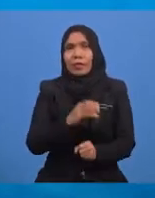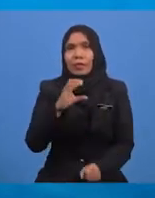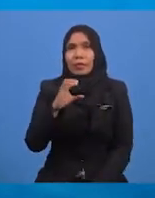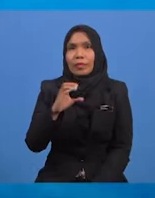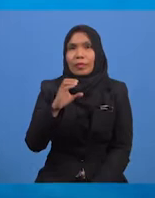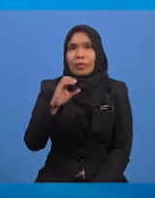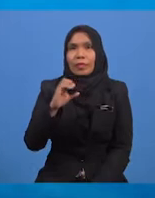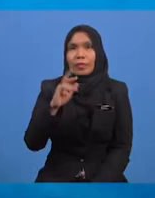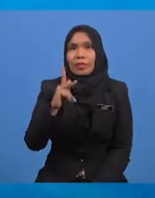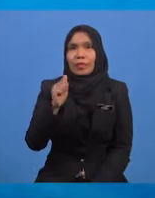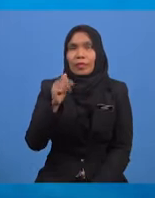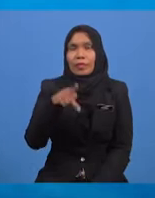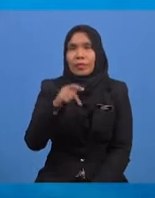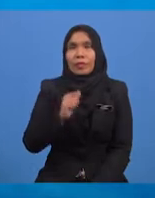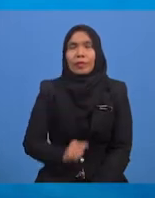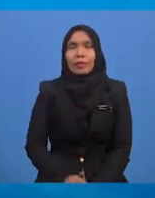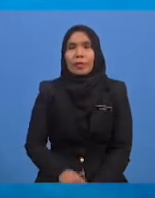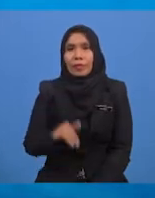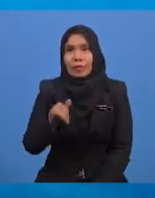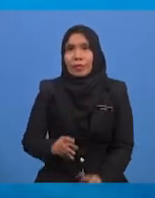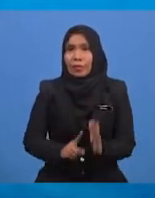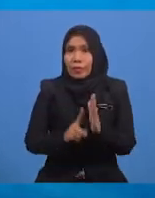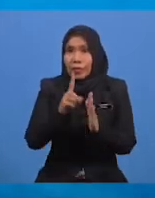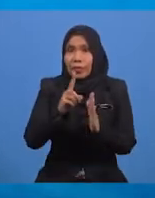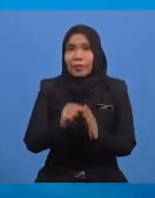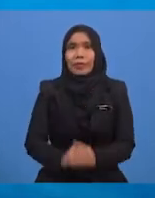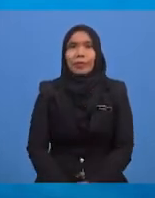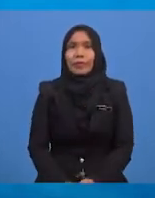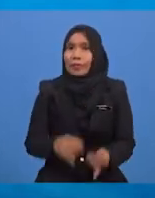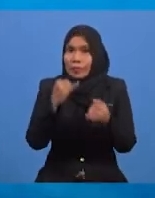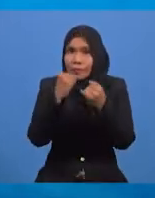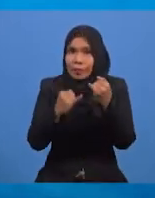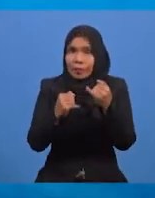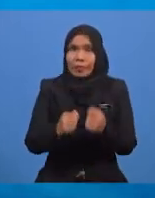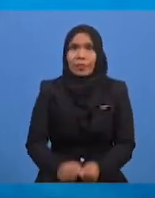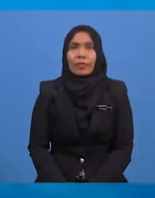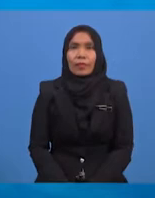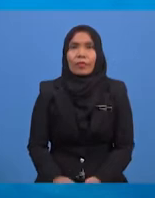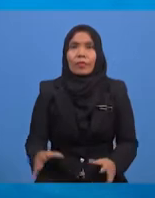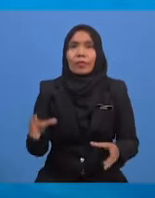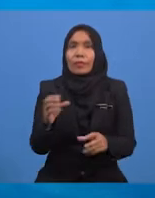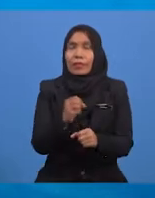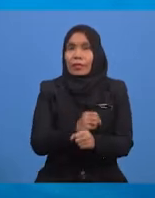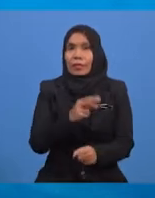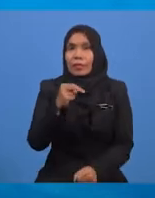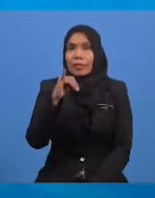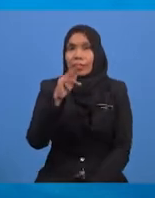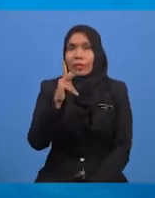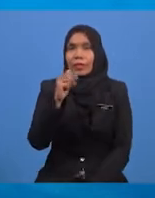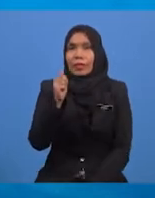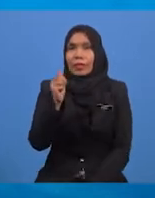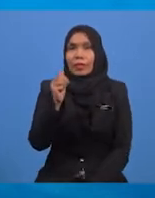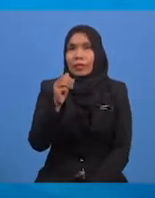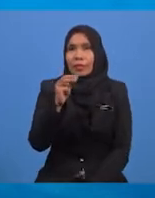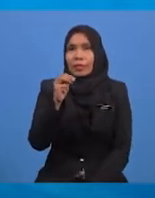dan membolehkan ekonomi bidangan dicapai. Akhir sekali, dapat menikmati margin keuntungan yang tinggi